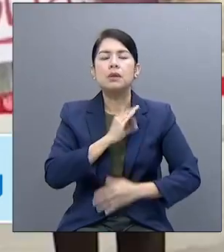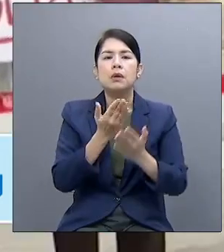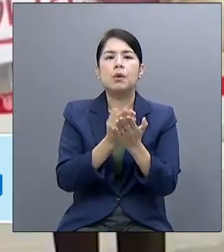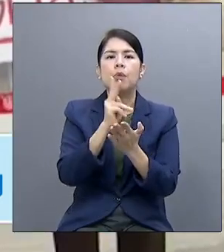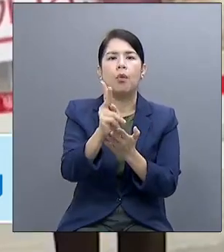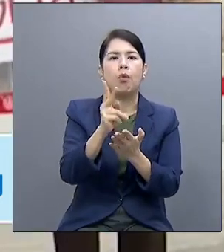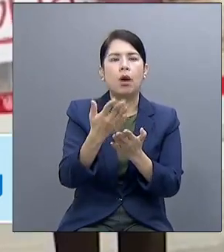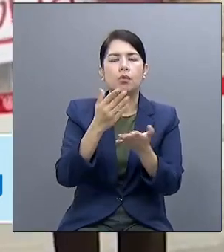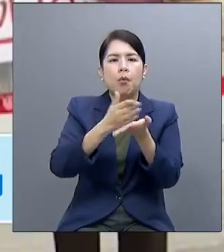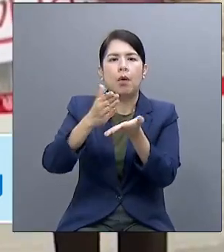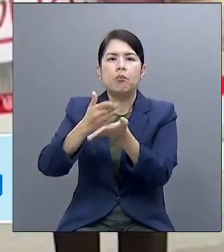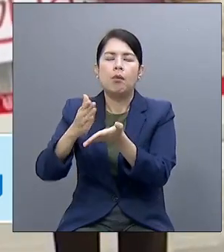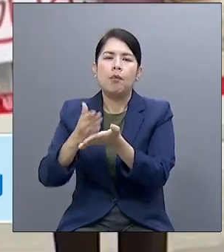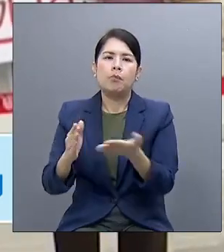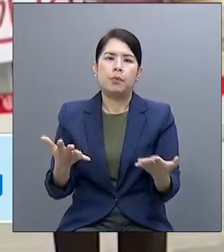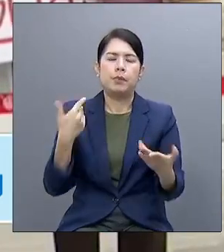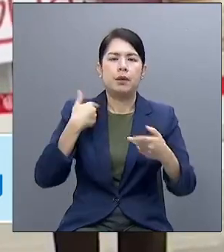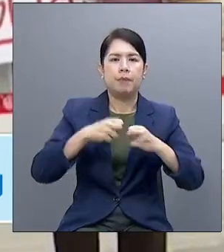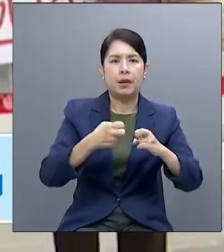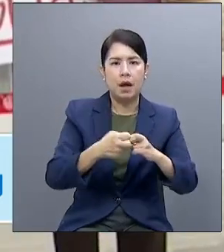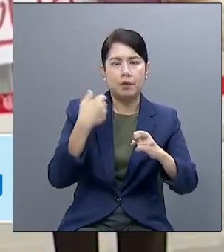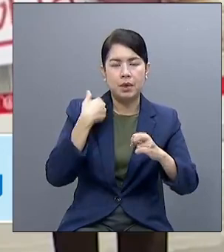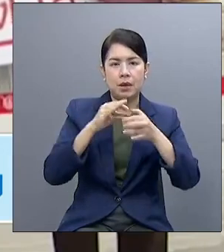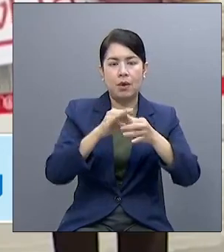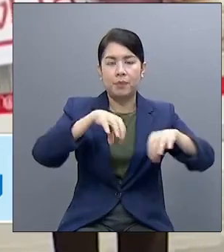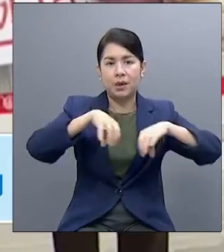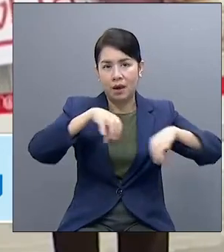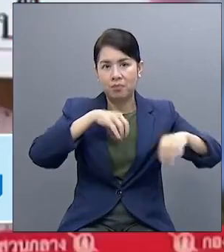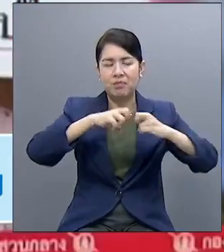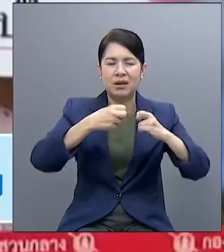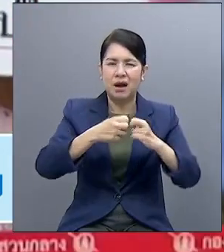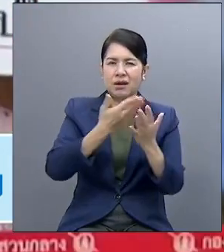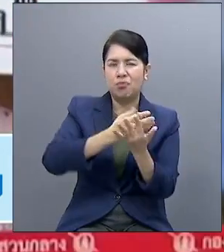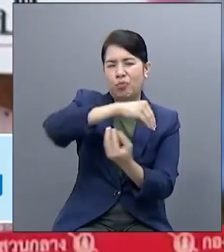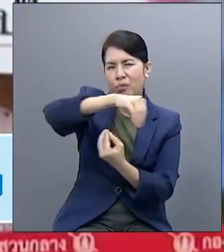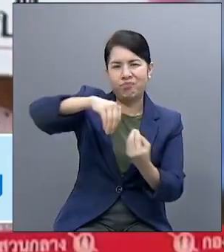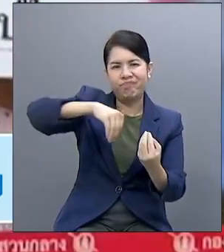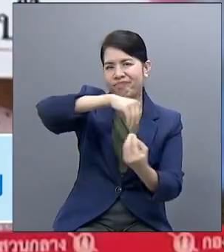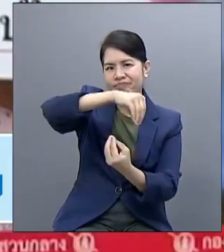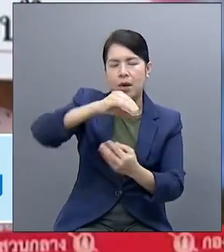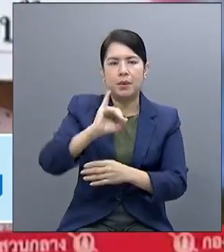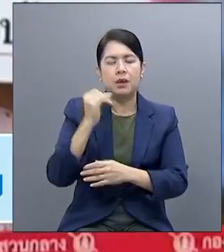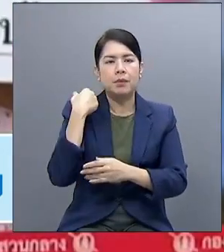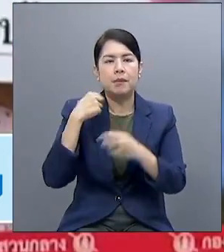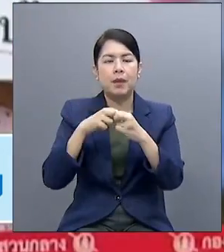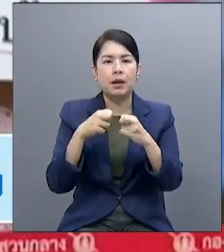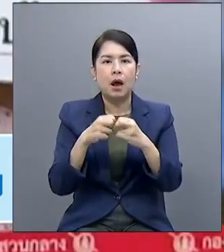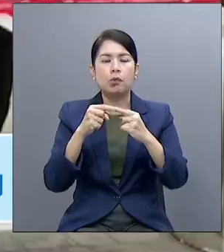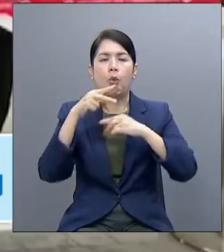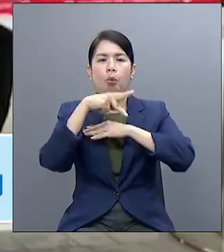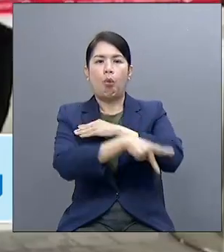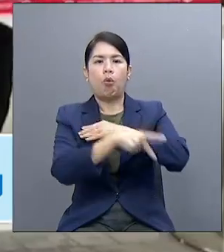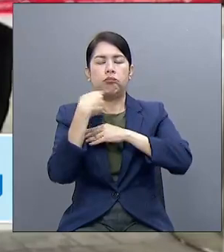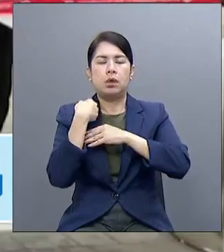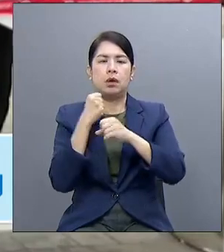าในการบริหารการจัดการสินเชื่อสหกรณ์ขาดสภาพคล่องประกอบกับประสบปัญหาการทุจริตที่เกิดขึ้นจากการกระท